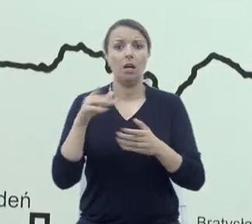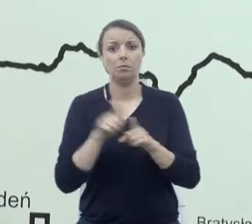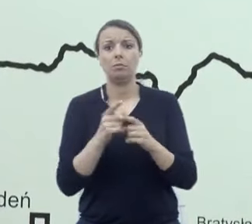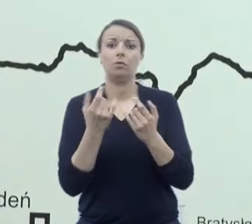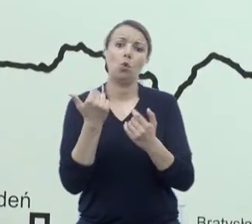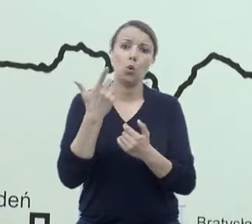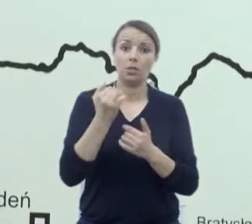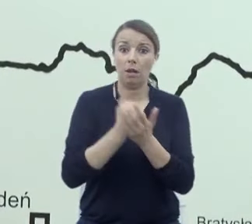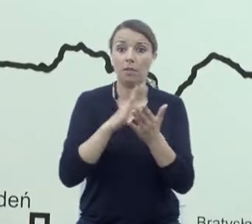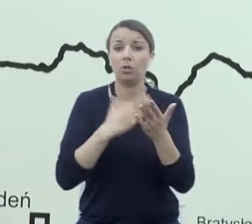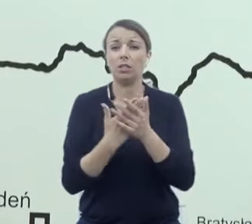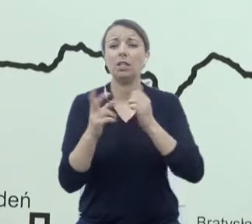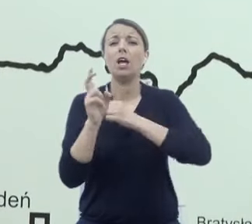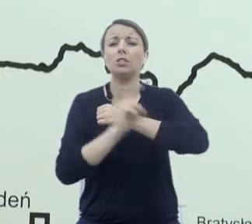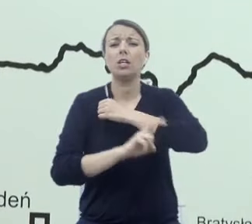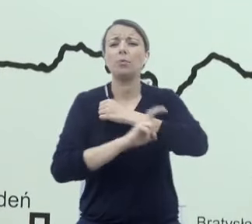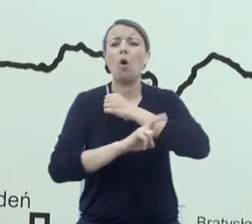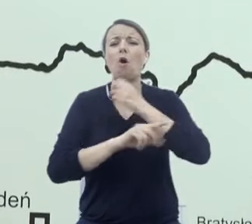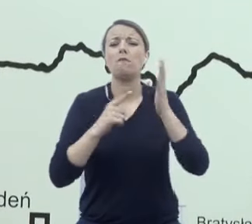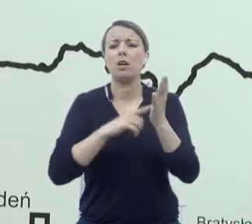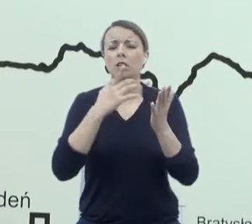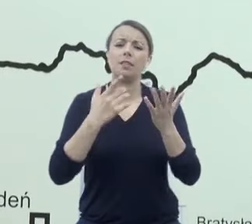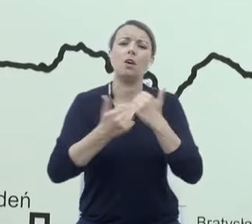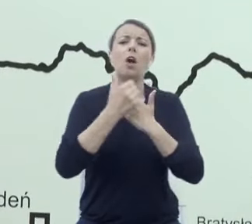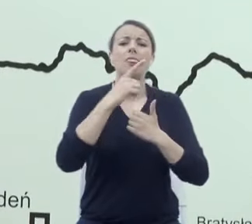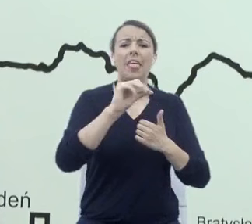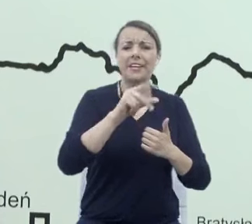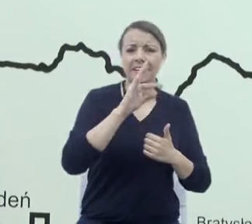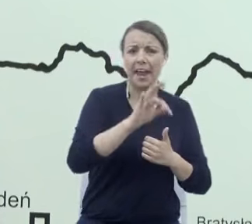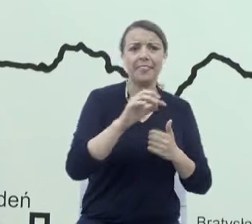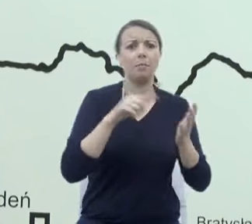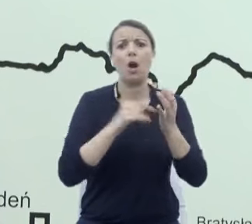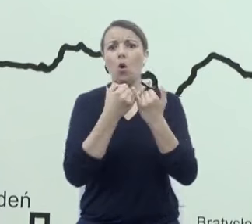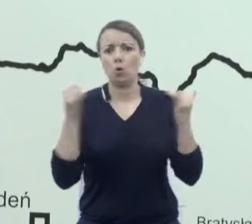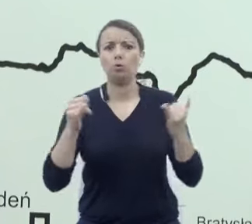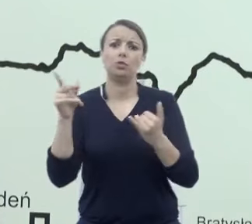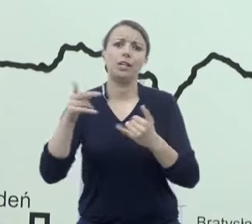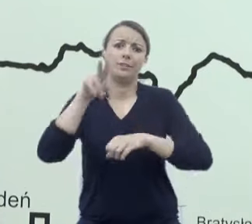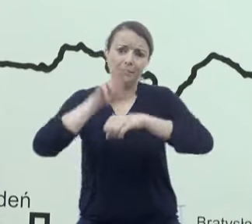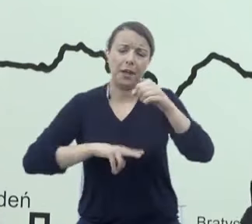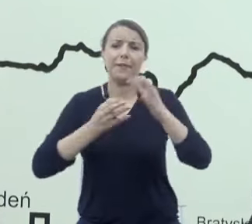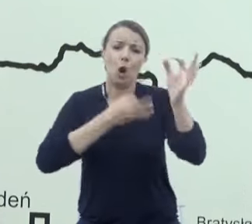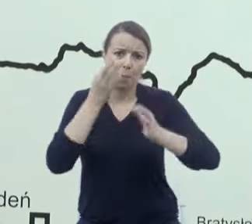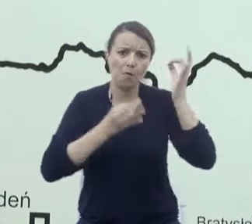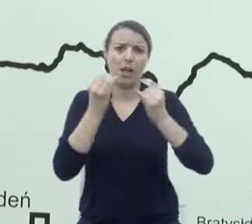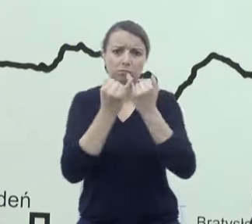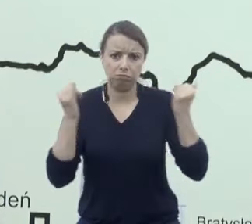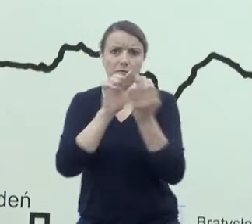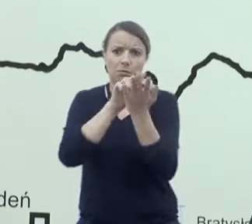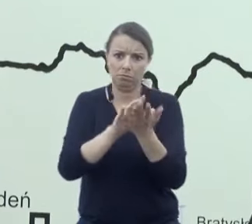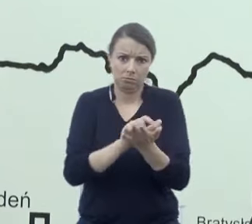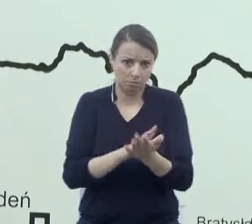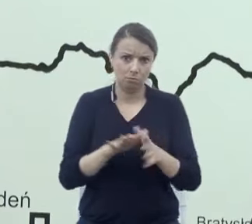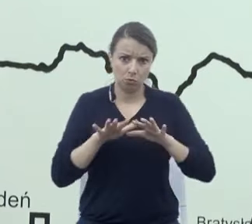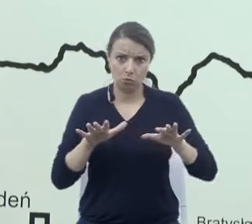bardzo szczegółowymi dochodzeniami śledczymi, bardzo dużo zeznań, więc tam jest... I gdyby przyjąć, że Jedwabne